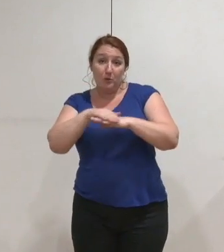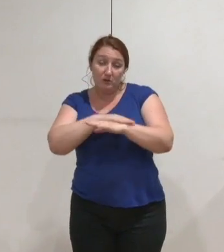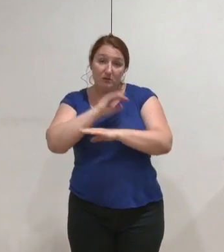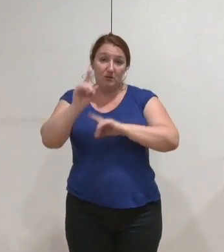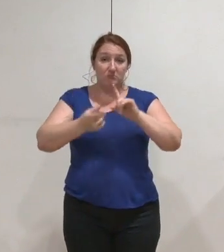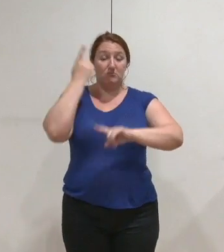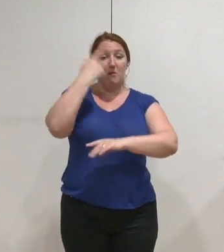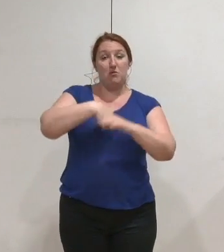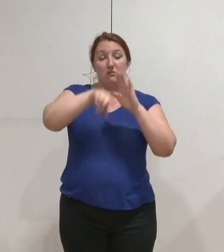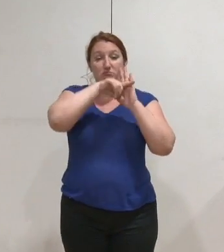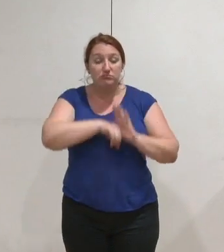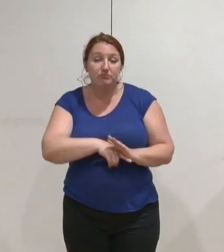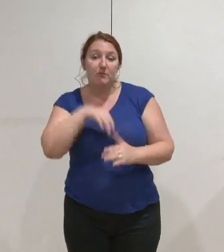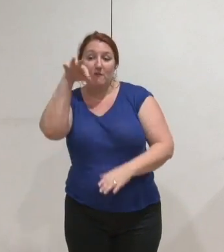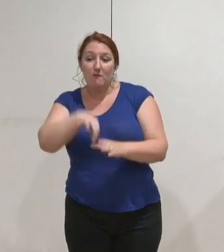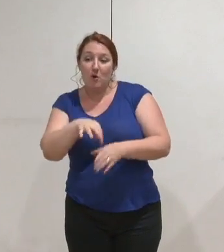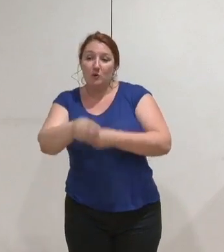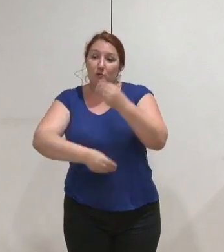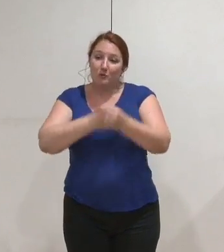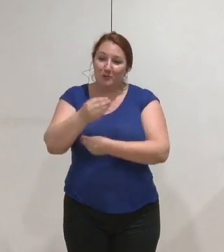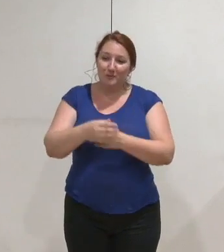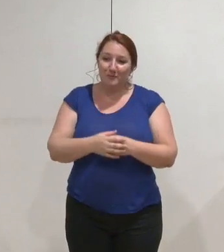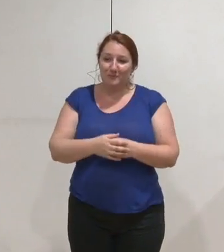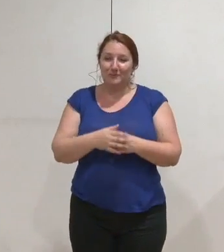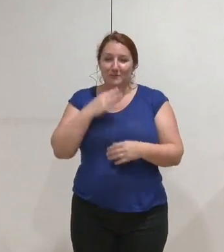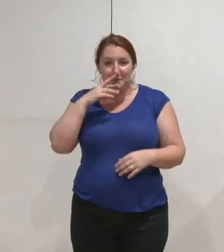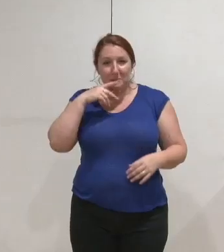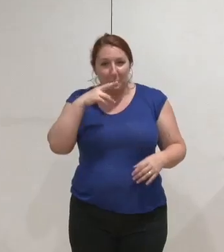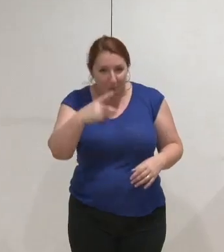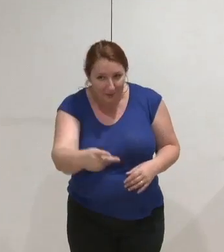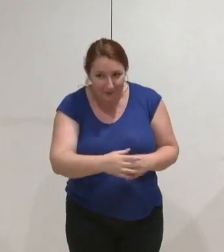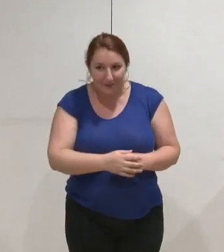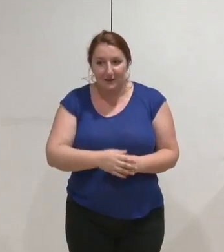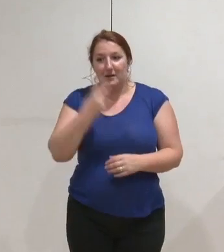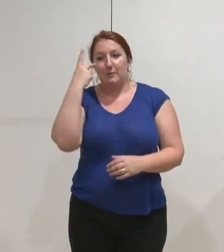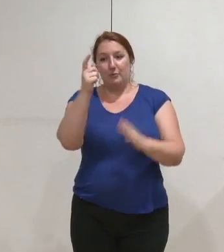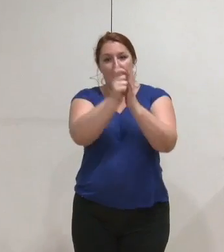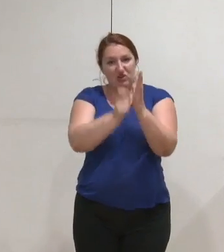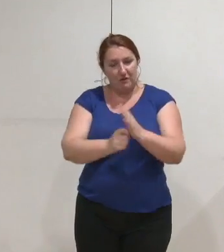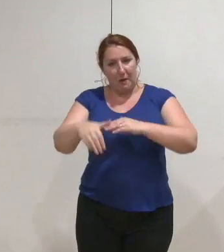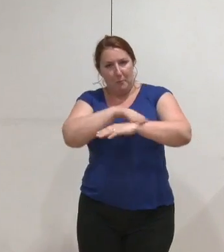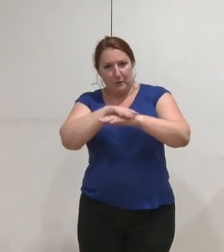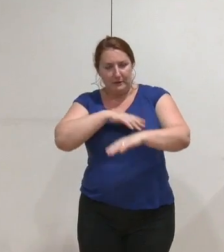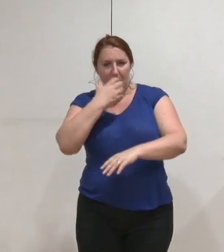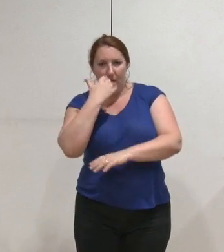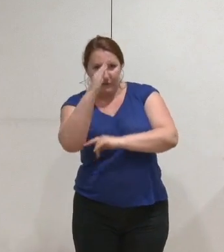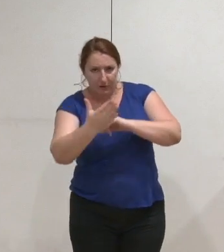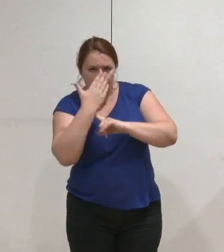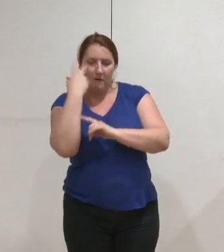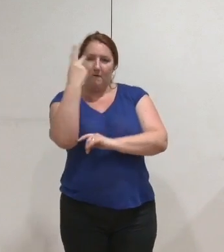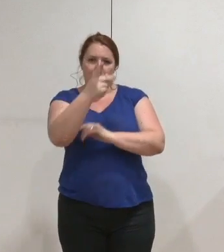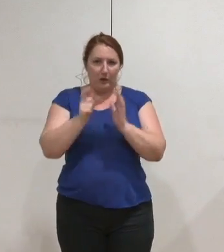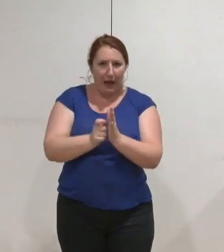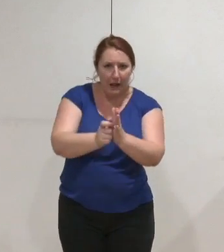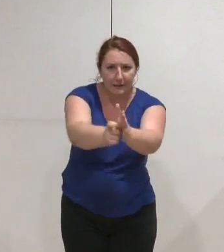nous aurions pouvoir avoirir voir votre agenda politique votre calendrier